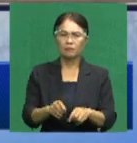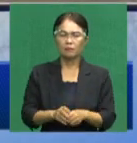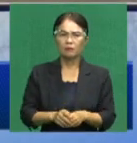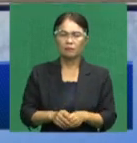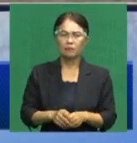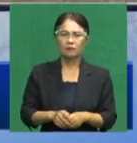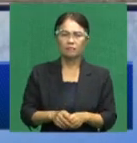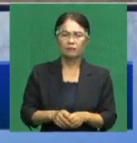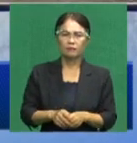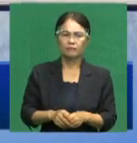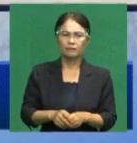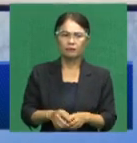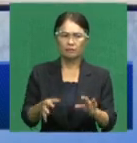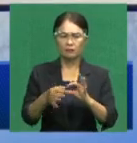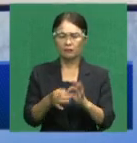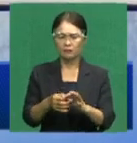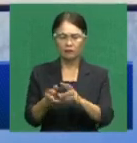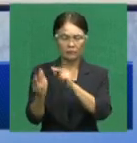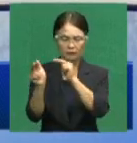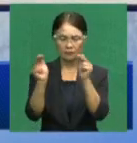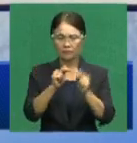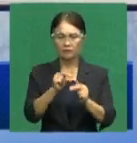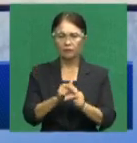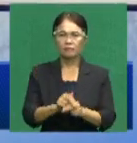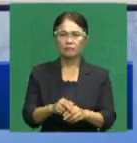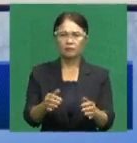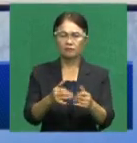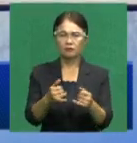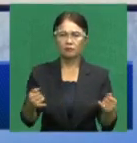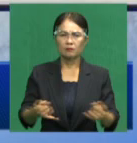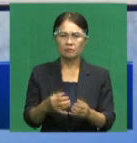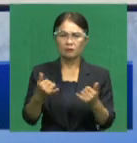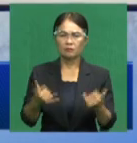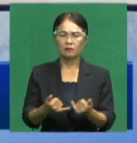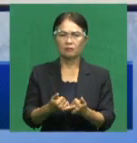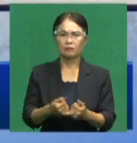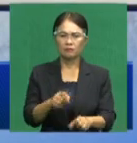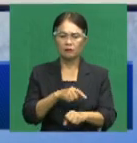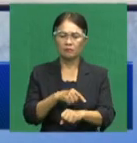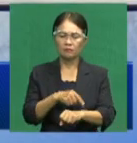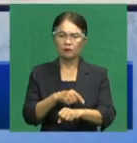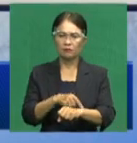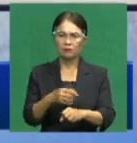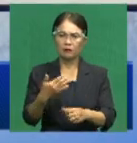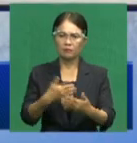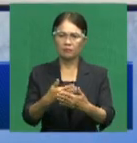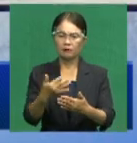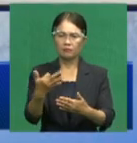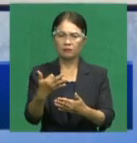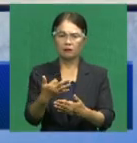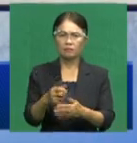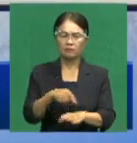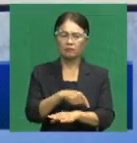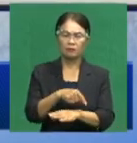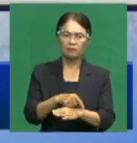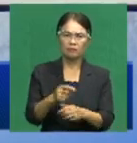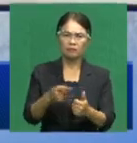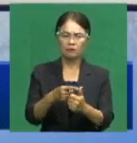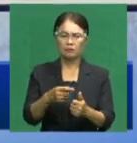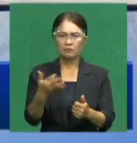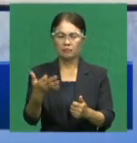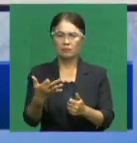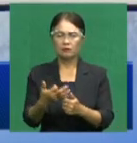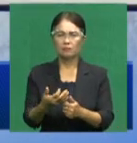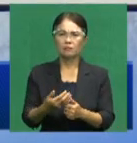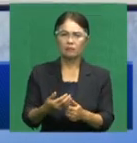ผู้ชมจบเตือนหนึ่งเตือนตะเพียบตีตังนี่มันตัดได้ซาแต่ในปีนี้คือจุดมองประมาณใบหายคุณผู้ชมเคยทากาลปีมุนมองประ